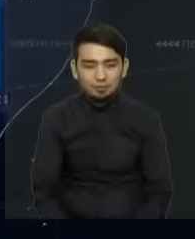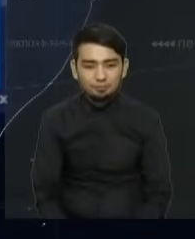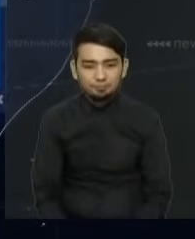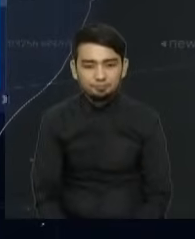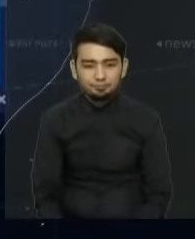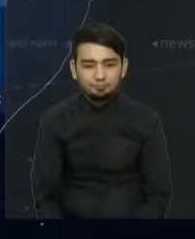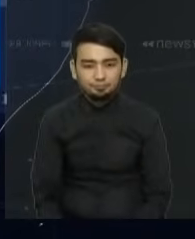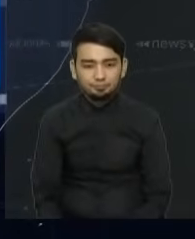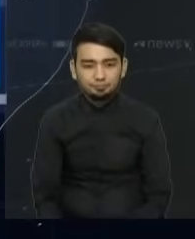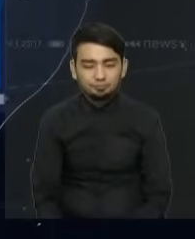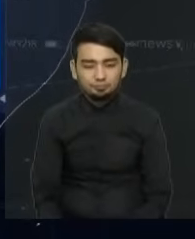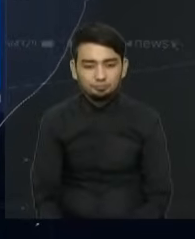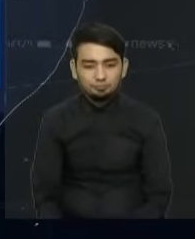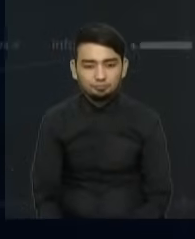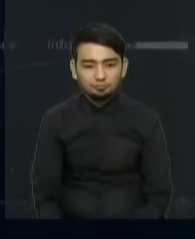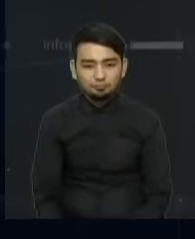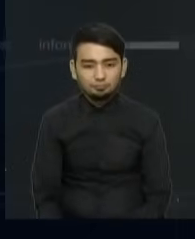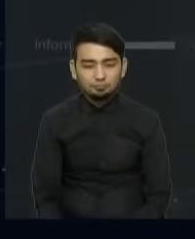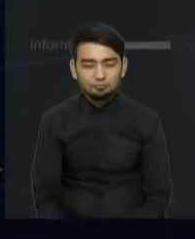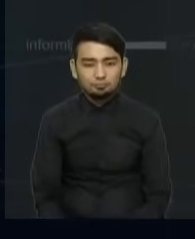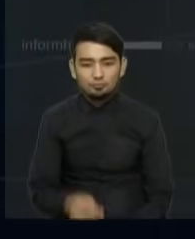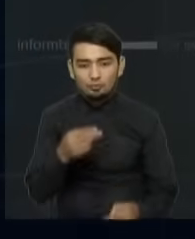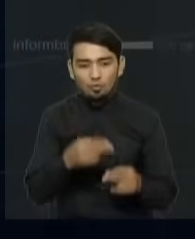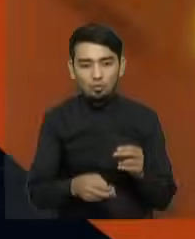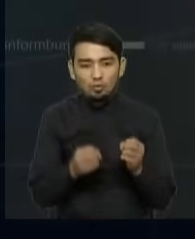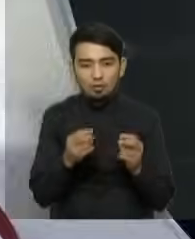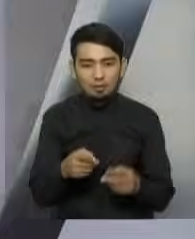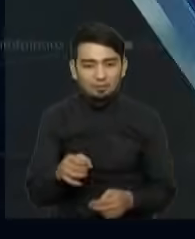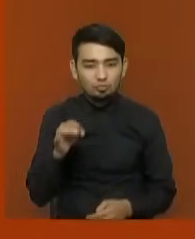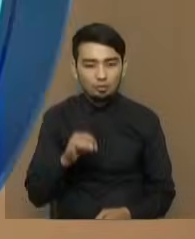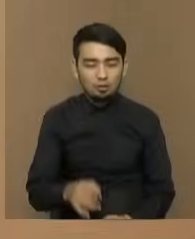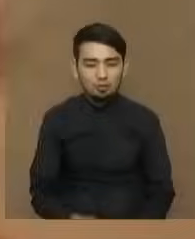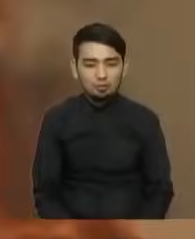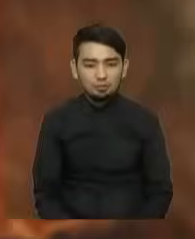нас музыку, детские песни начали включать. Чем закончилась эта история?